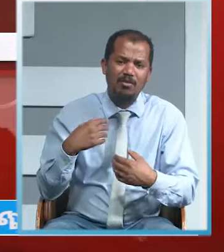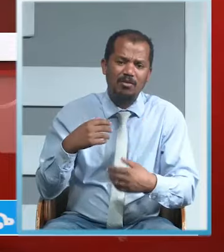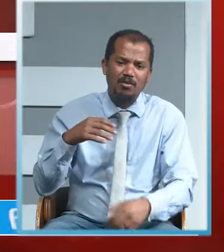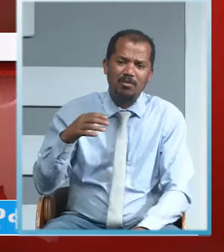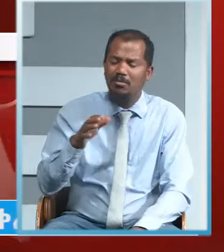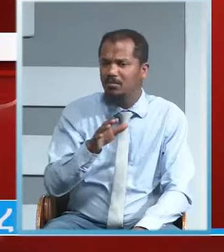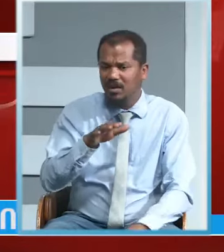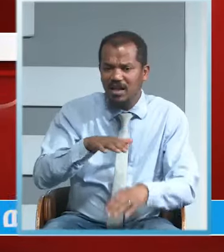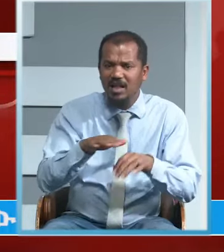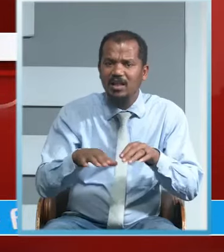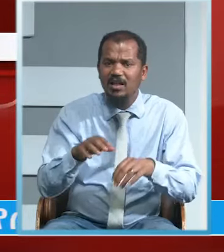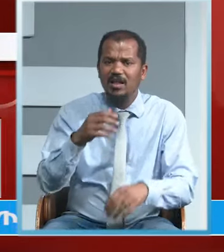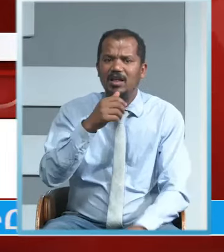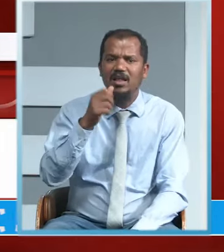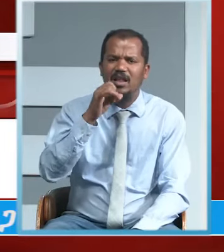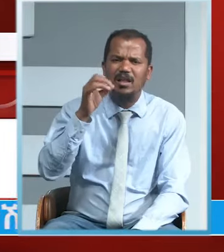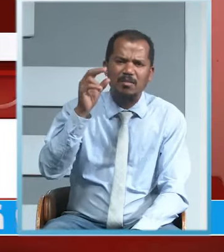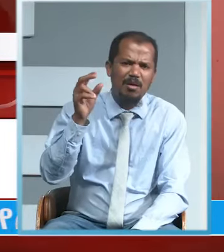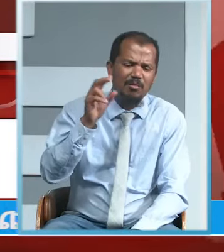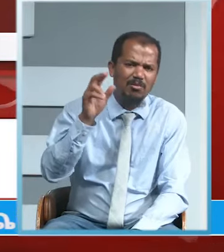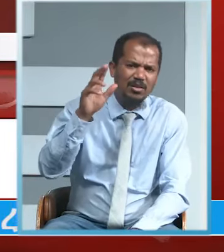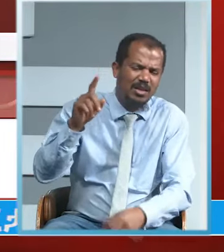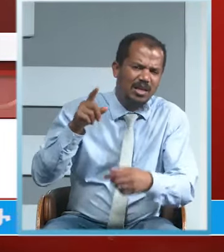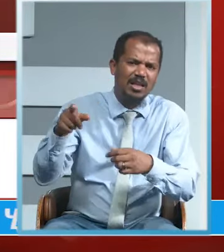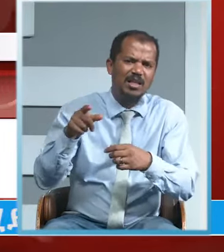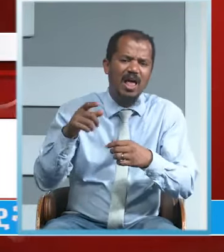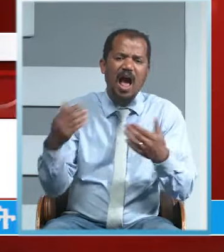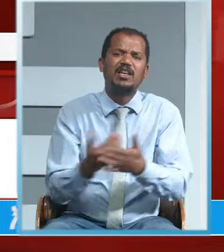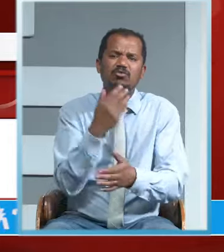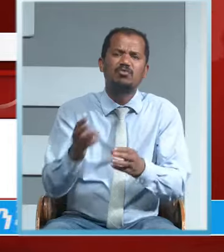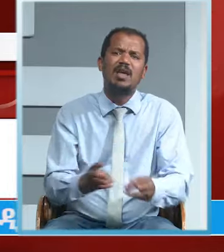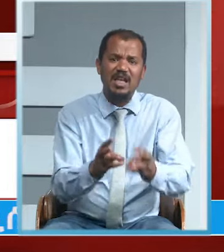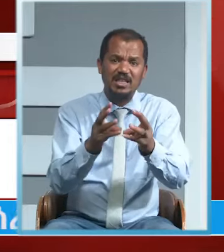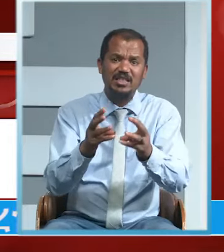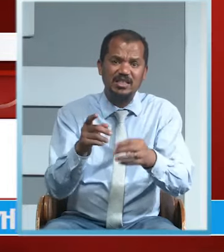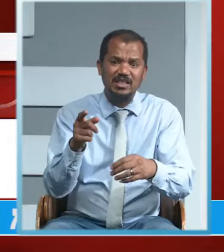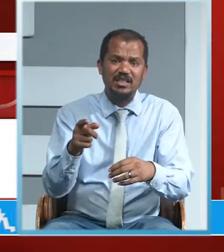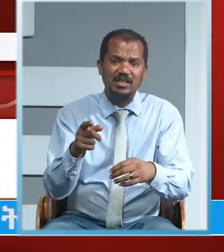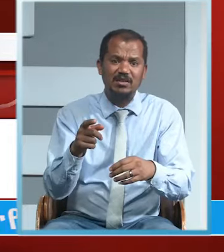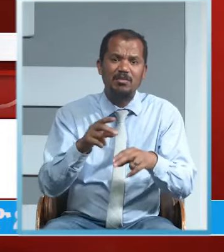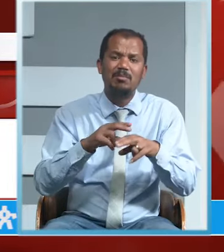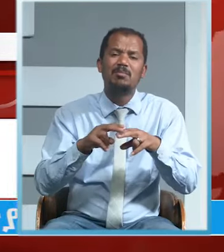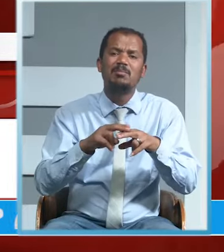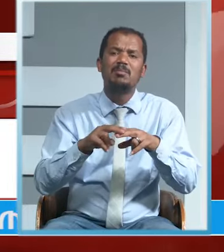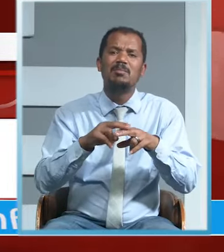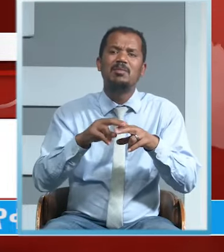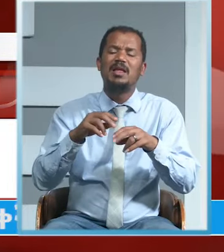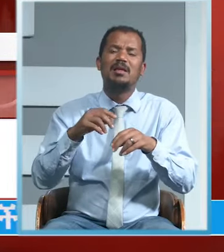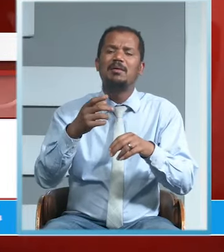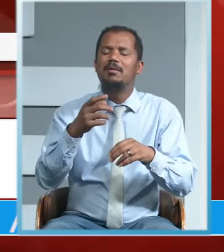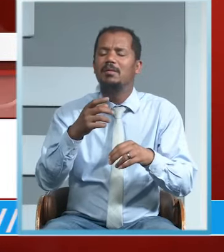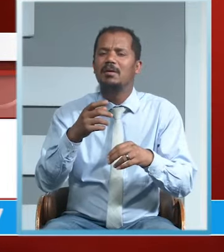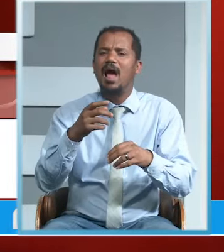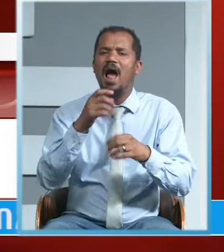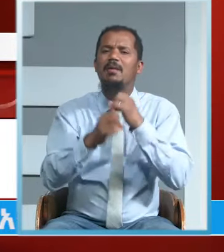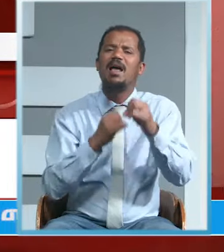በበሌላ በይርባ በመረቾ በኩል የሚያመጣው ያም አዲሱ መንገድ መንገድ ላይ ዓለም አቀፍ ምልክቶቹ ያልተደረጉበት ሁኔታ